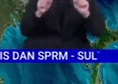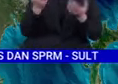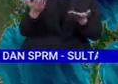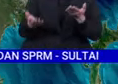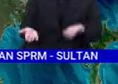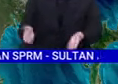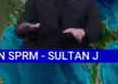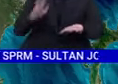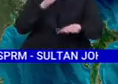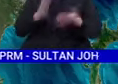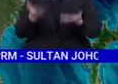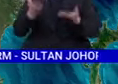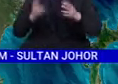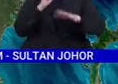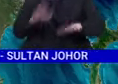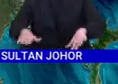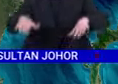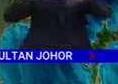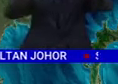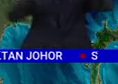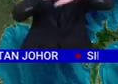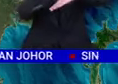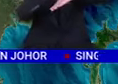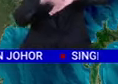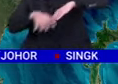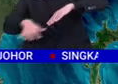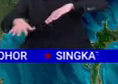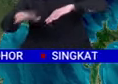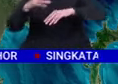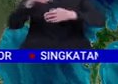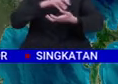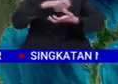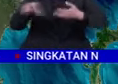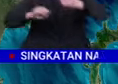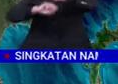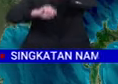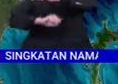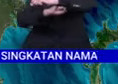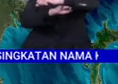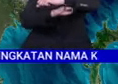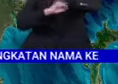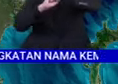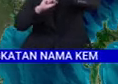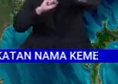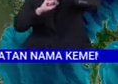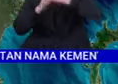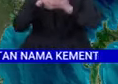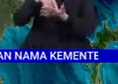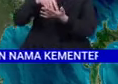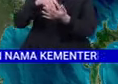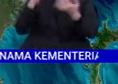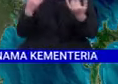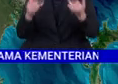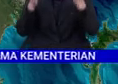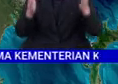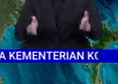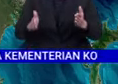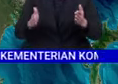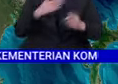keadaan banjir kilat tanah runtuh dan juga kerusakan pada struktur yang tidak Koko oleh itu orang awam